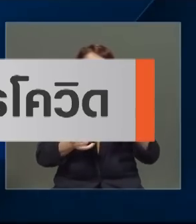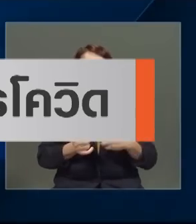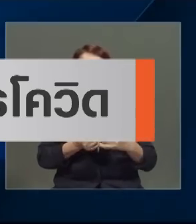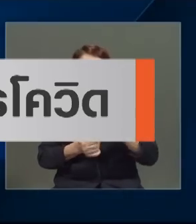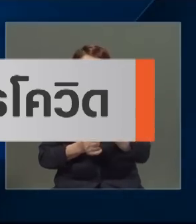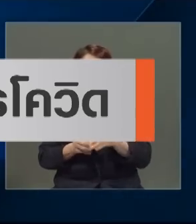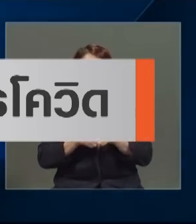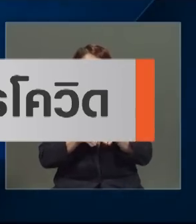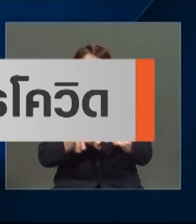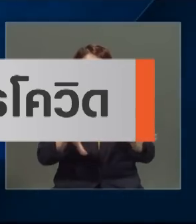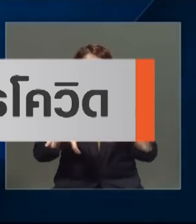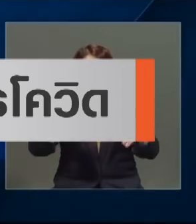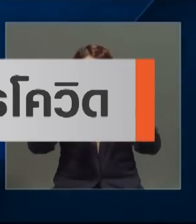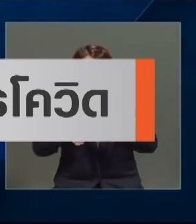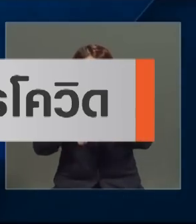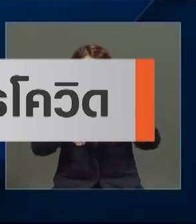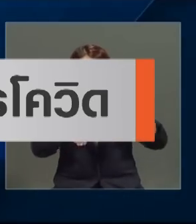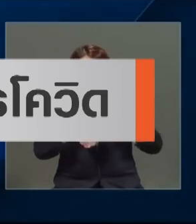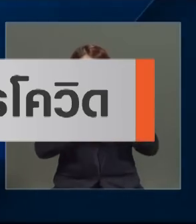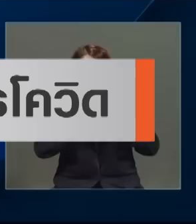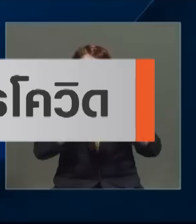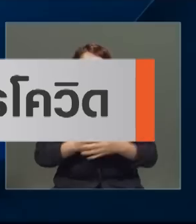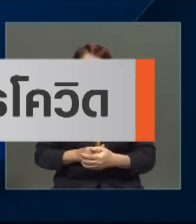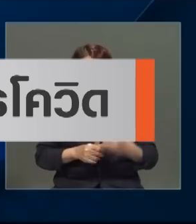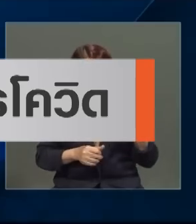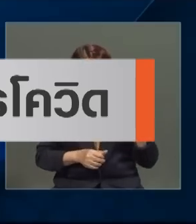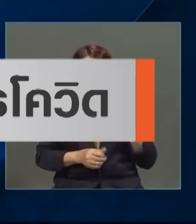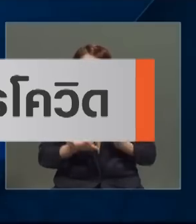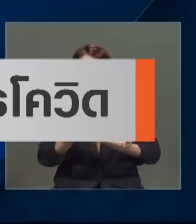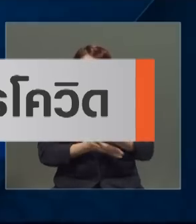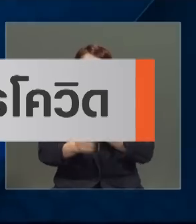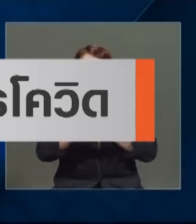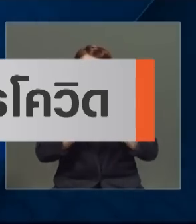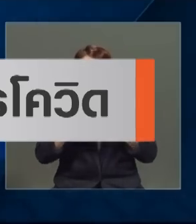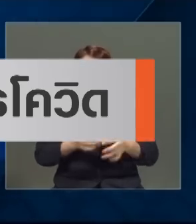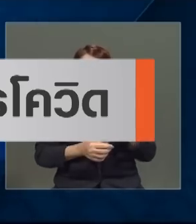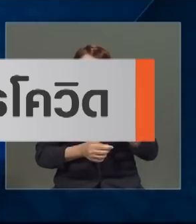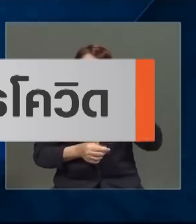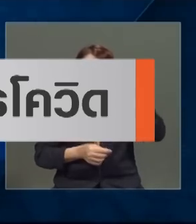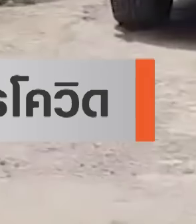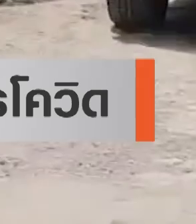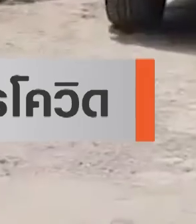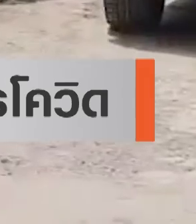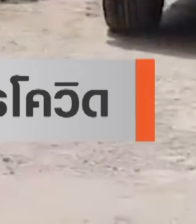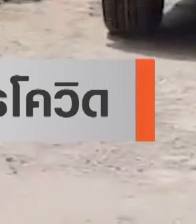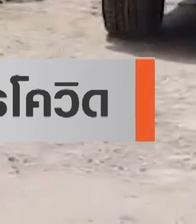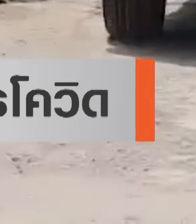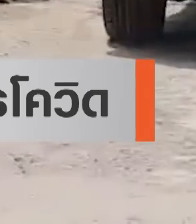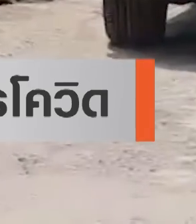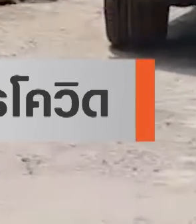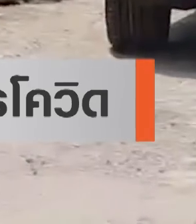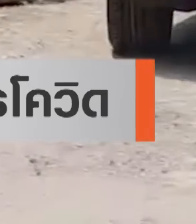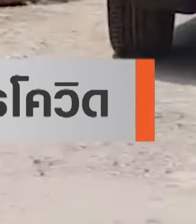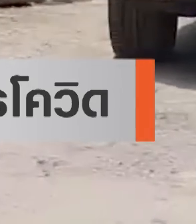ใหญ่ 3,303 แห่งทั่วประเทศโดยภายในวันที่15มิถุนายนนี้ทุกสถานประกอบการต้องทำแบ